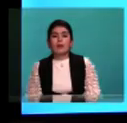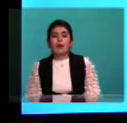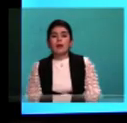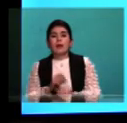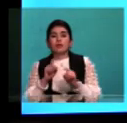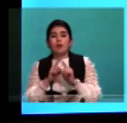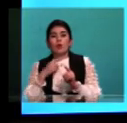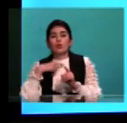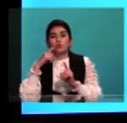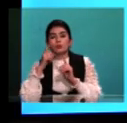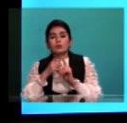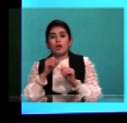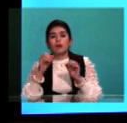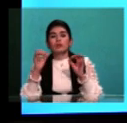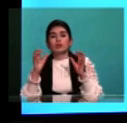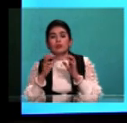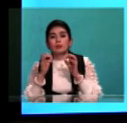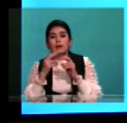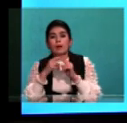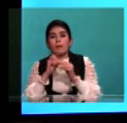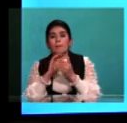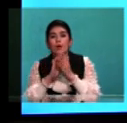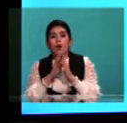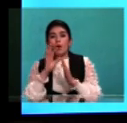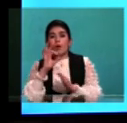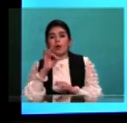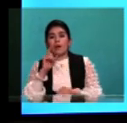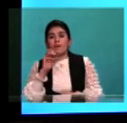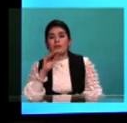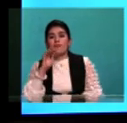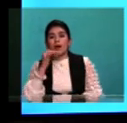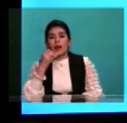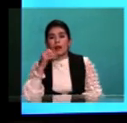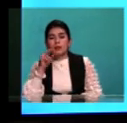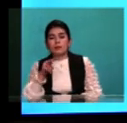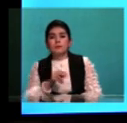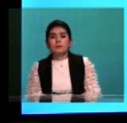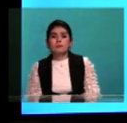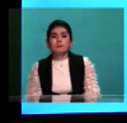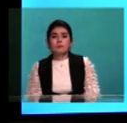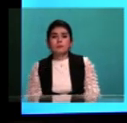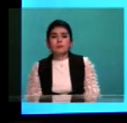Также мы узнали о защите данных при помощи архивации файлов.